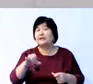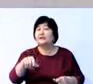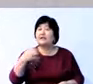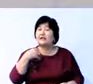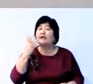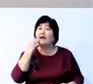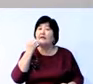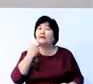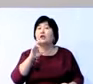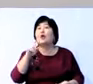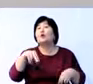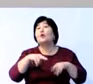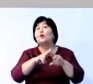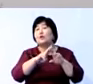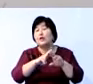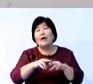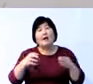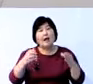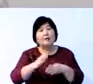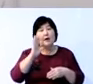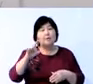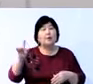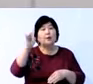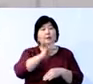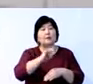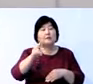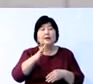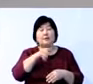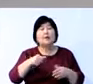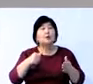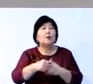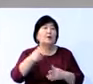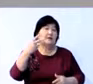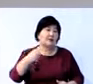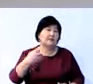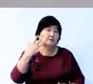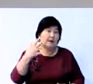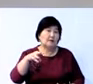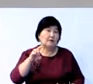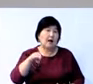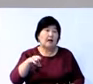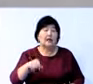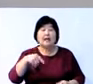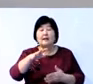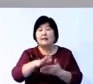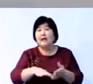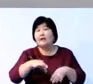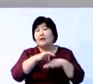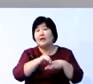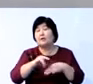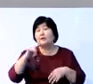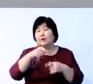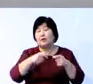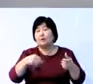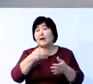Кызылорды в Алматы и Нур-Султан. Компания будет летать по этим маршрутам до 25 марта. Далее перевозку пассажиров с